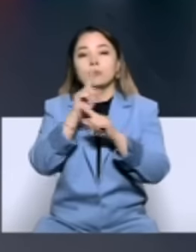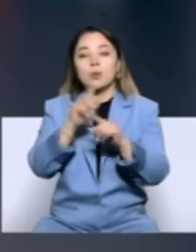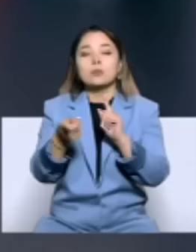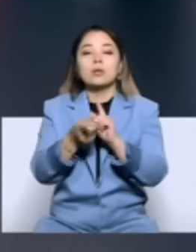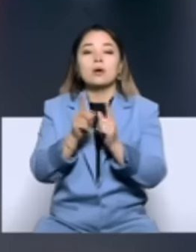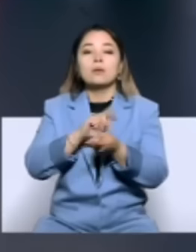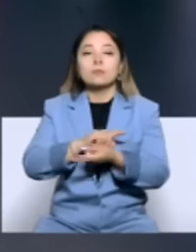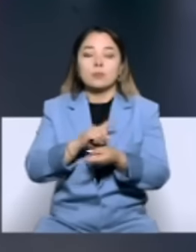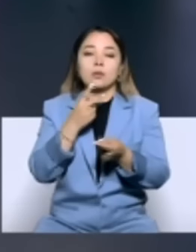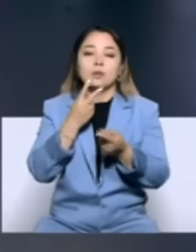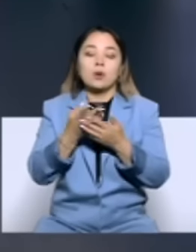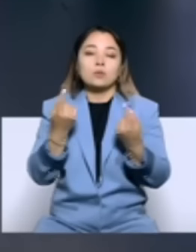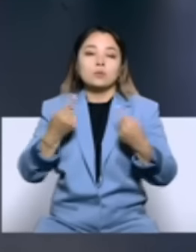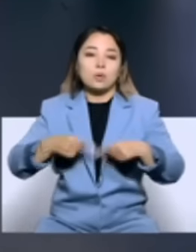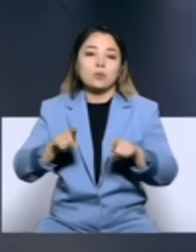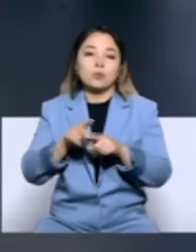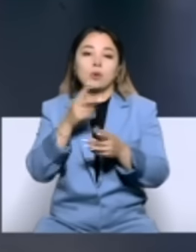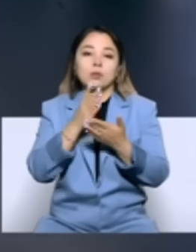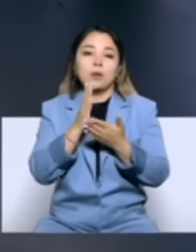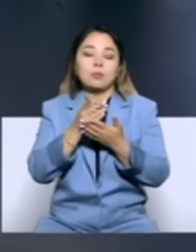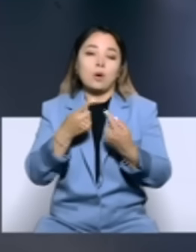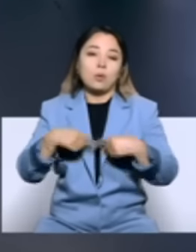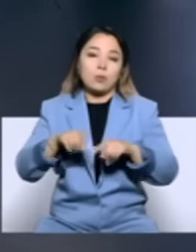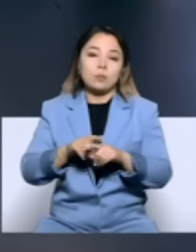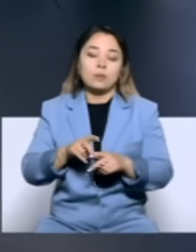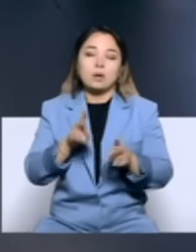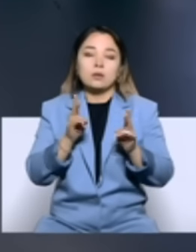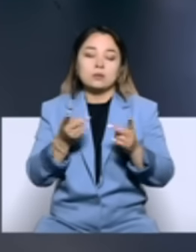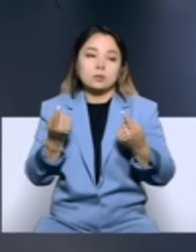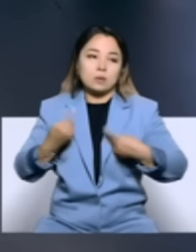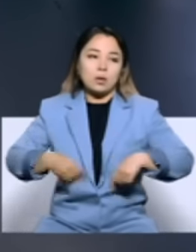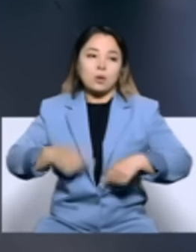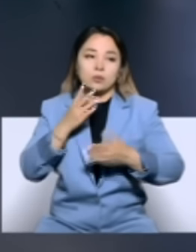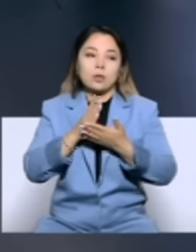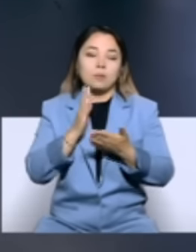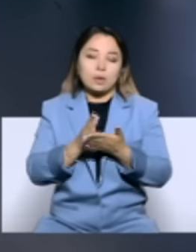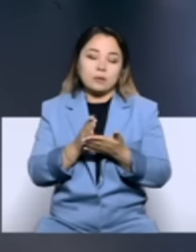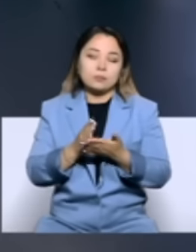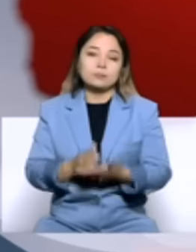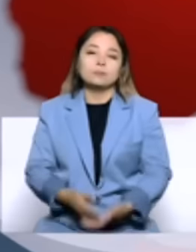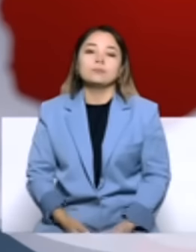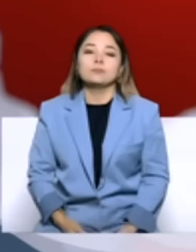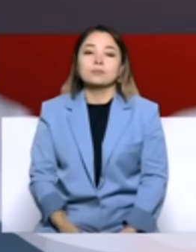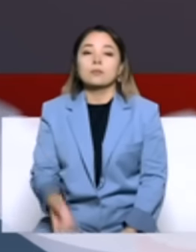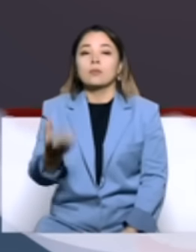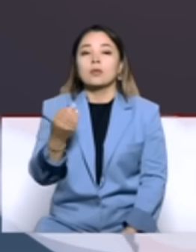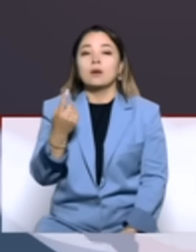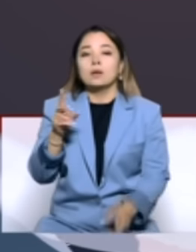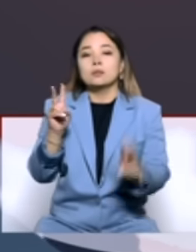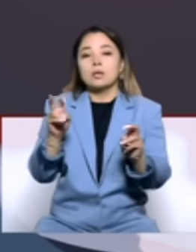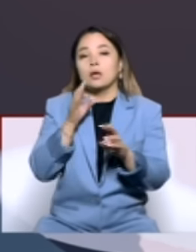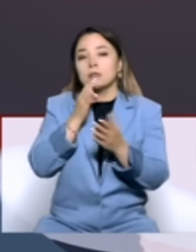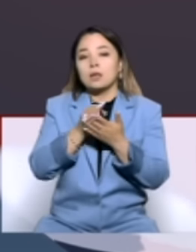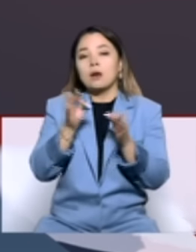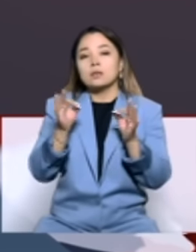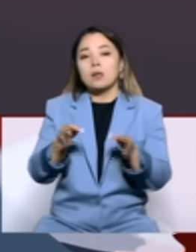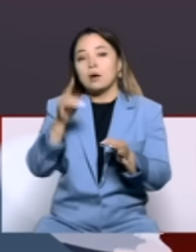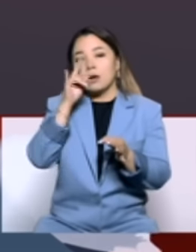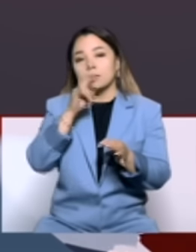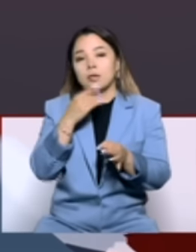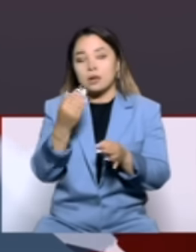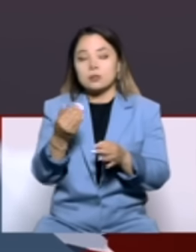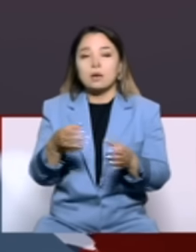керісінше оларды күйзеліске ұшыратып, қоғамда апатия тудырады. Тағы бір цитата. Әділетті